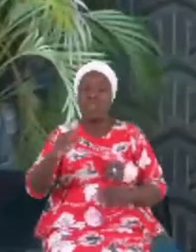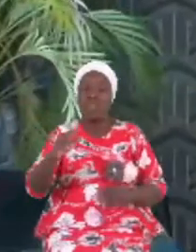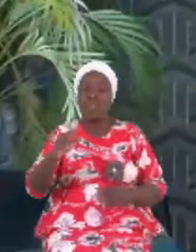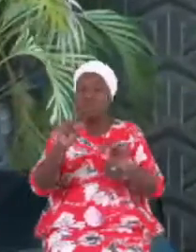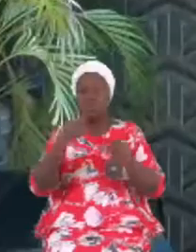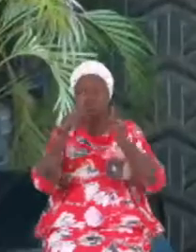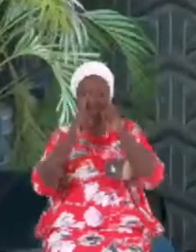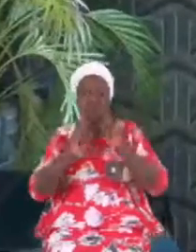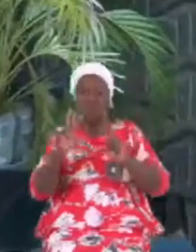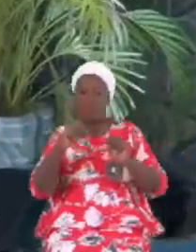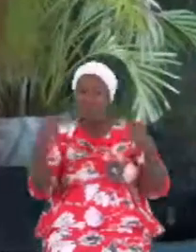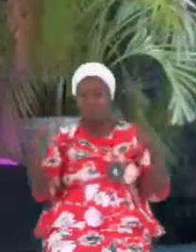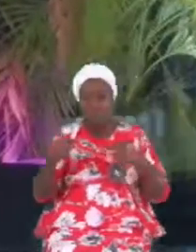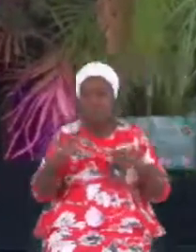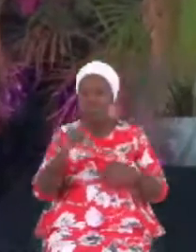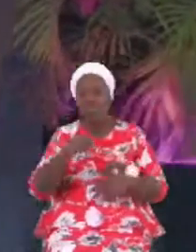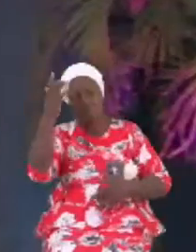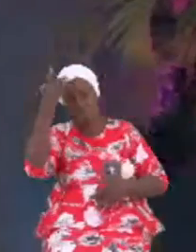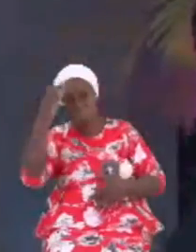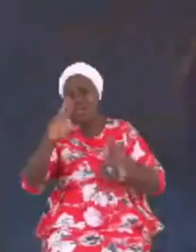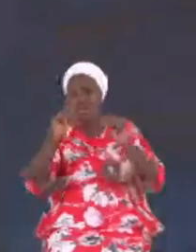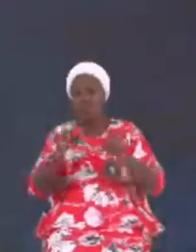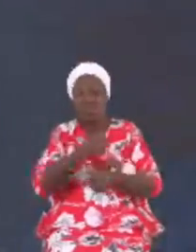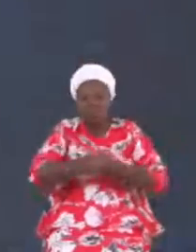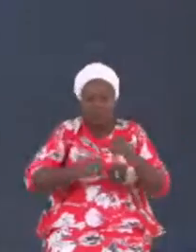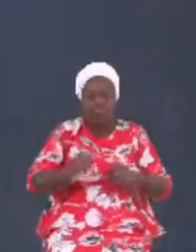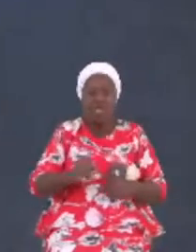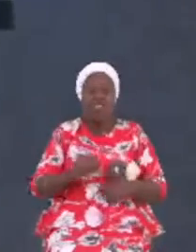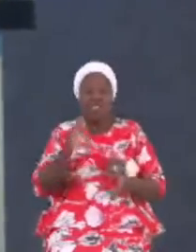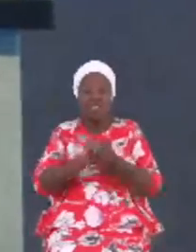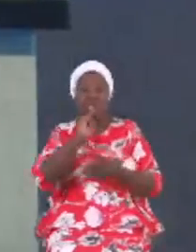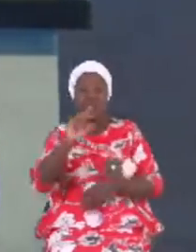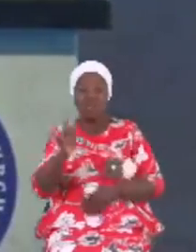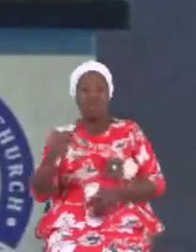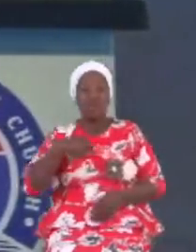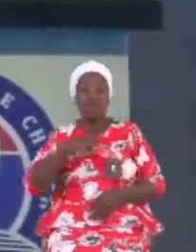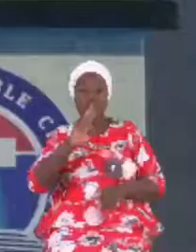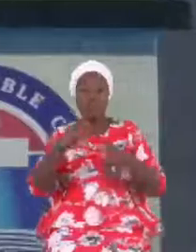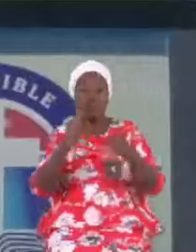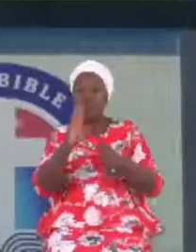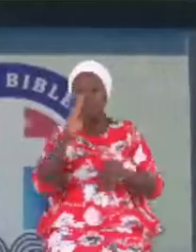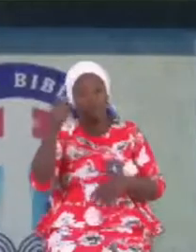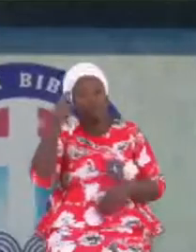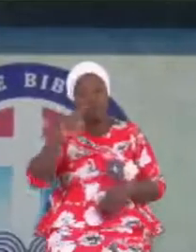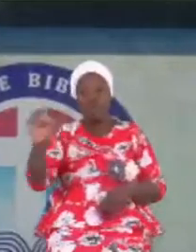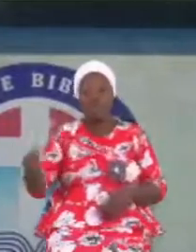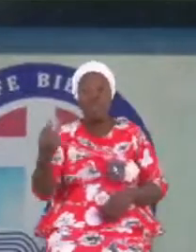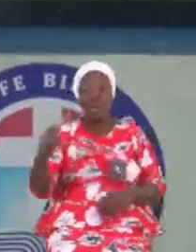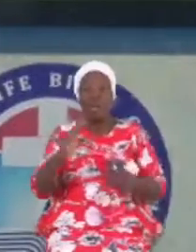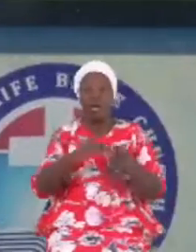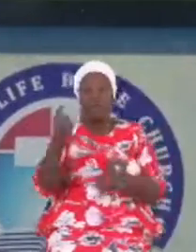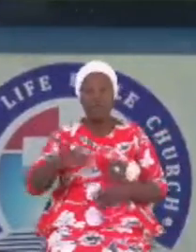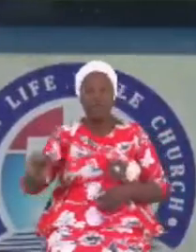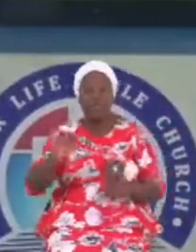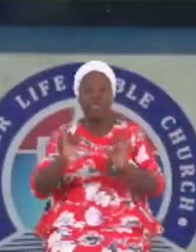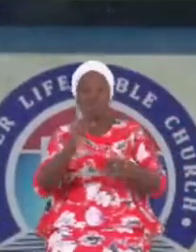là-bas, il n'y a pas de douleur, il n'y a pas de maladie là-bas, il n'y a pas de souffrance là-bas. C'est là où nous allons être pour toujours. Si nous